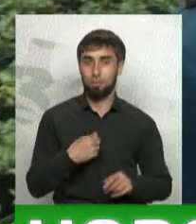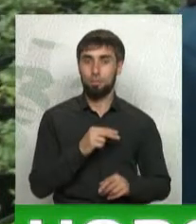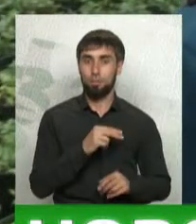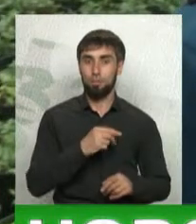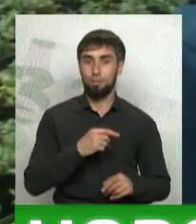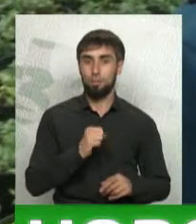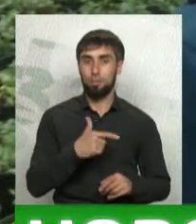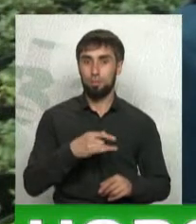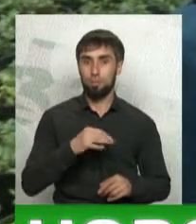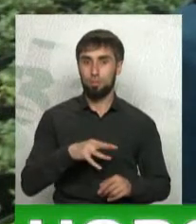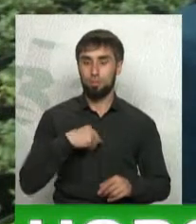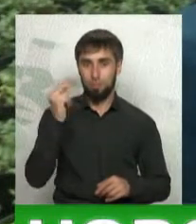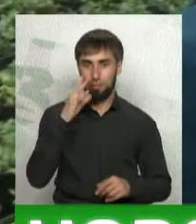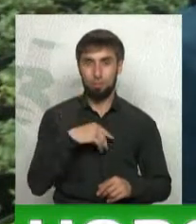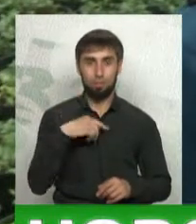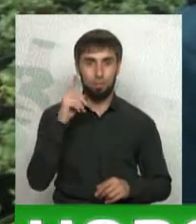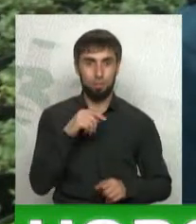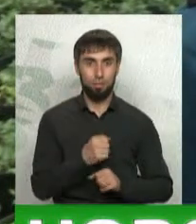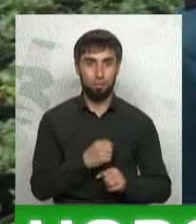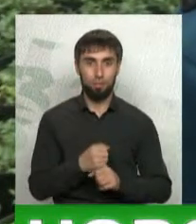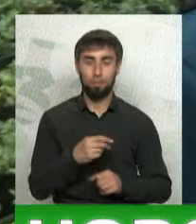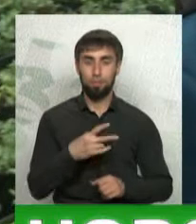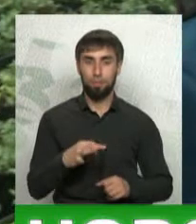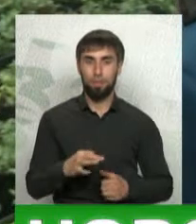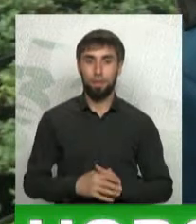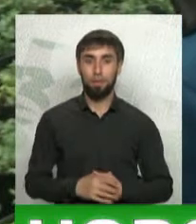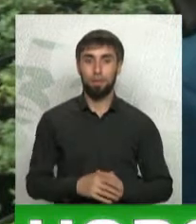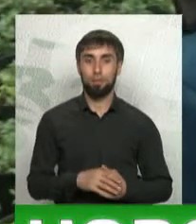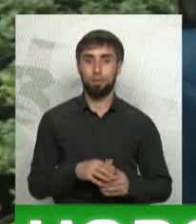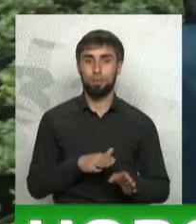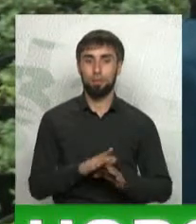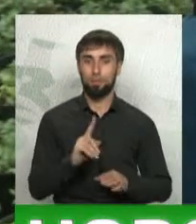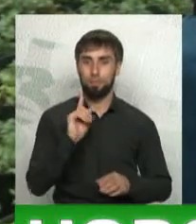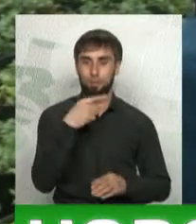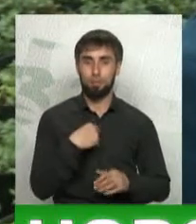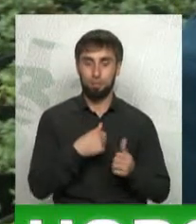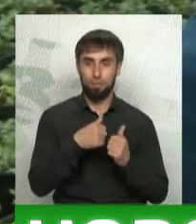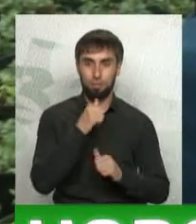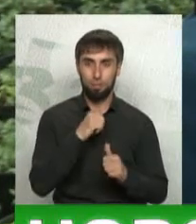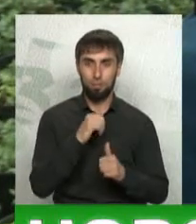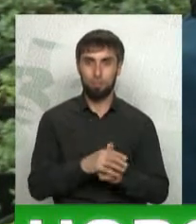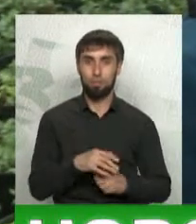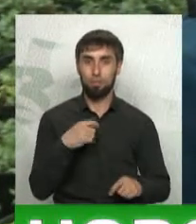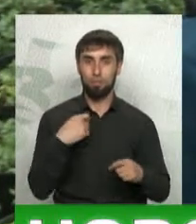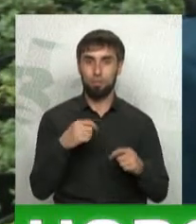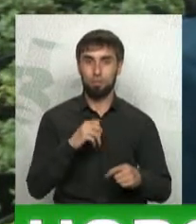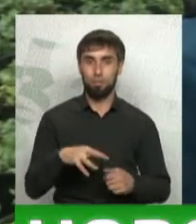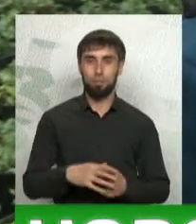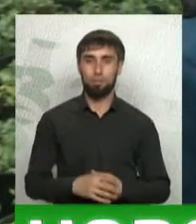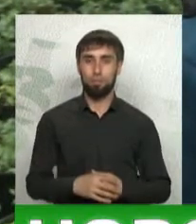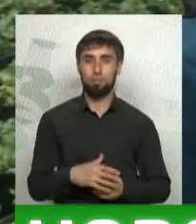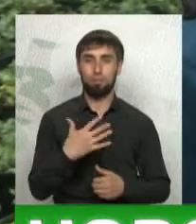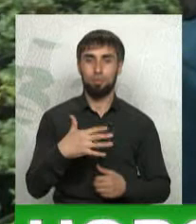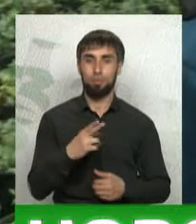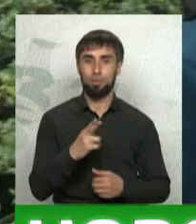сама агроном, умею это делать. Ну, в целости в один год я попробовала, продала там